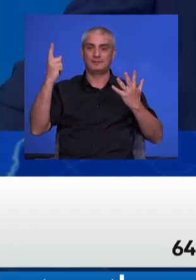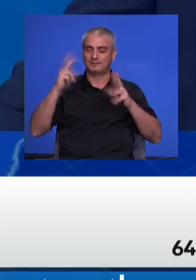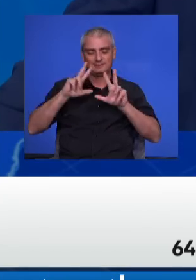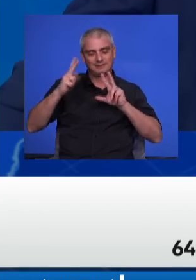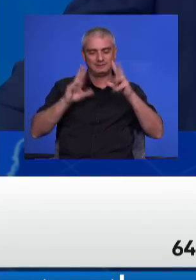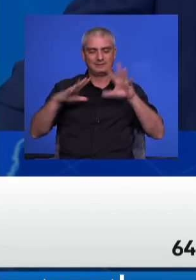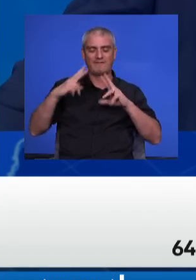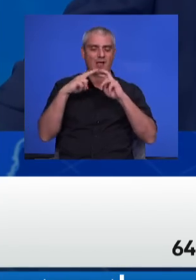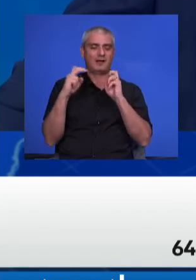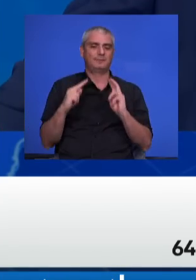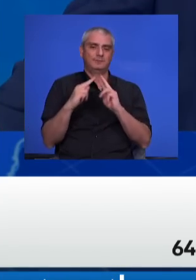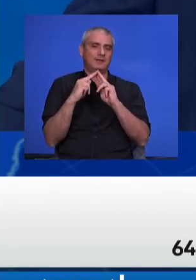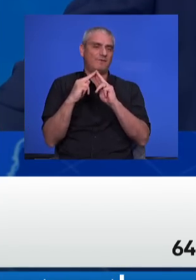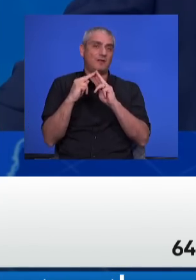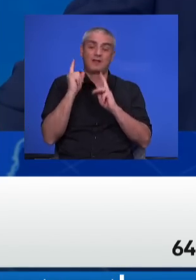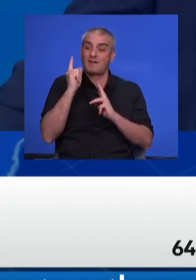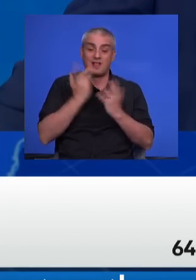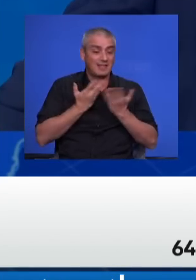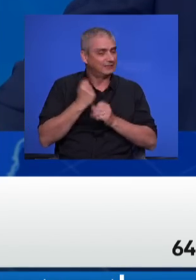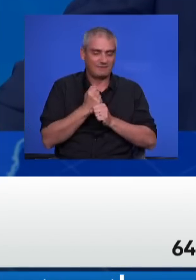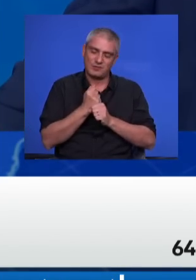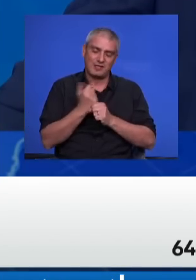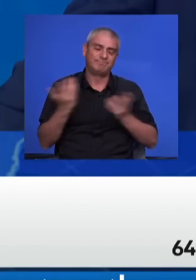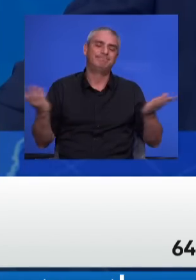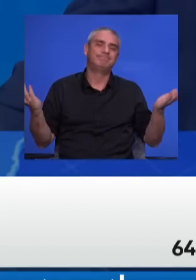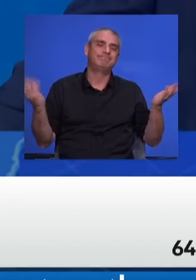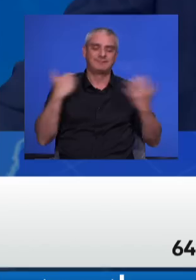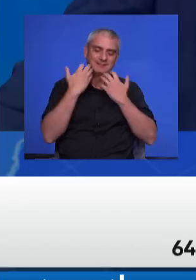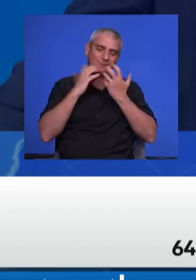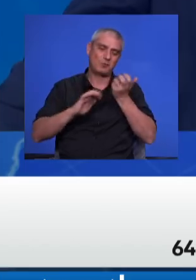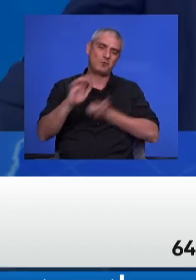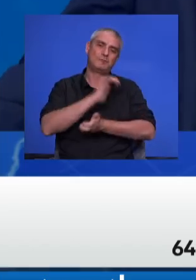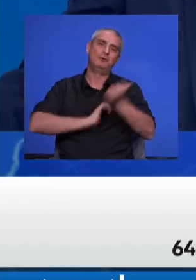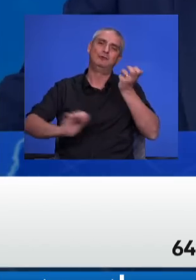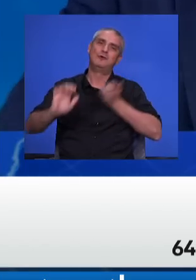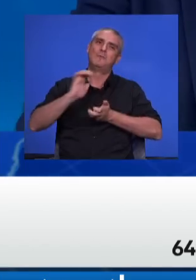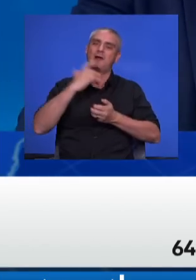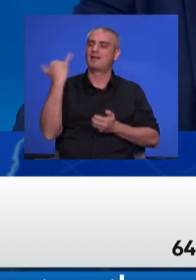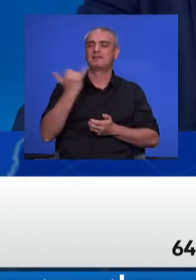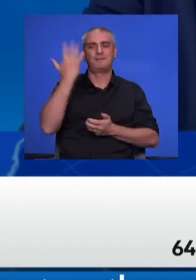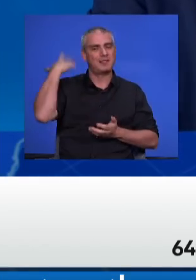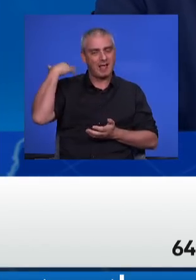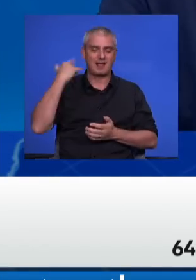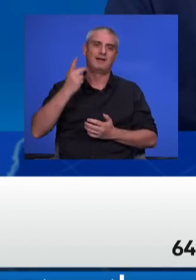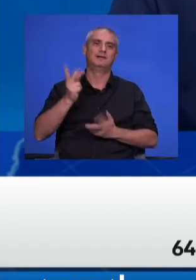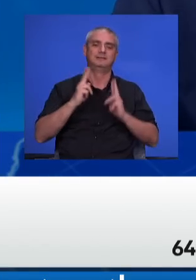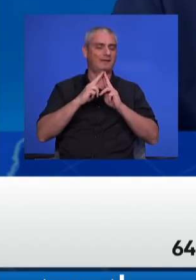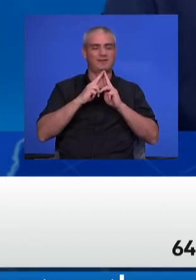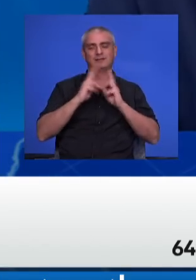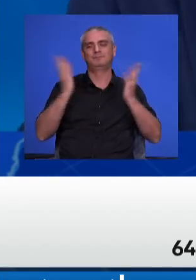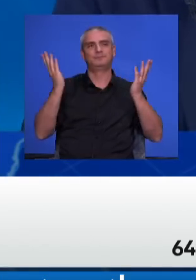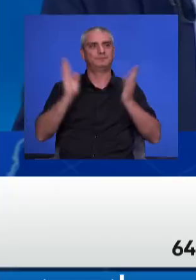הערים בצרפת, אבל את יחסי העבודה הוא לא עיצב. זה סיפור מסובך, תמיד היה מסובך, הצרפתים לא רוצים, לא אוהבים לעבוד. טוב,